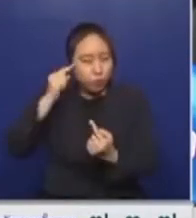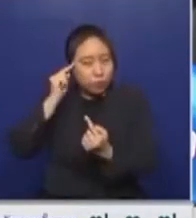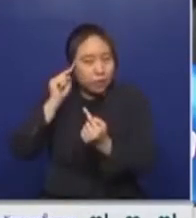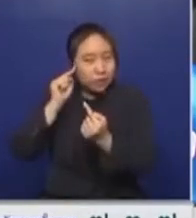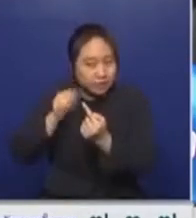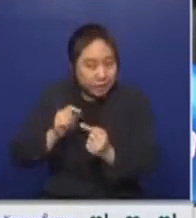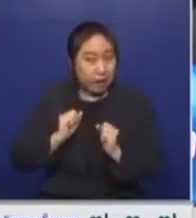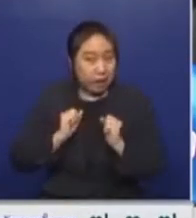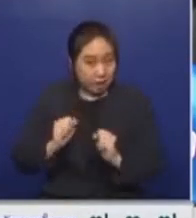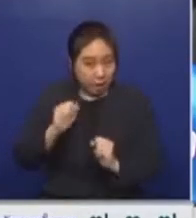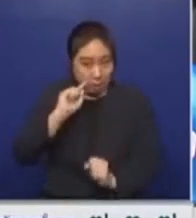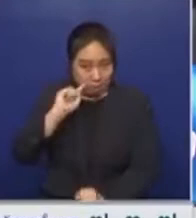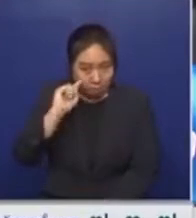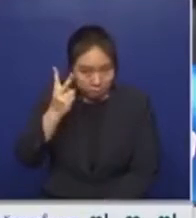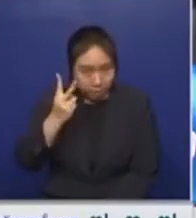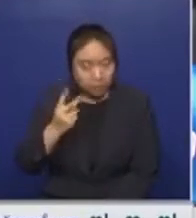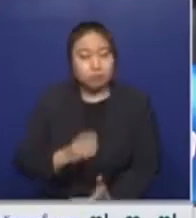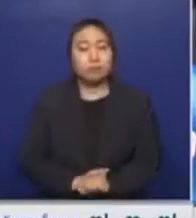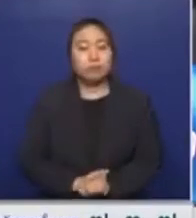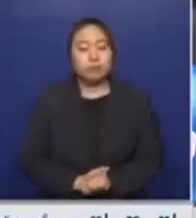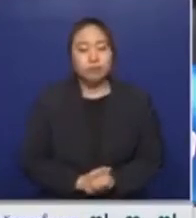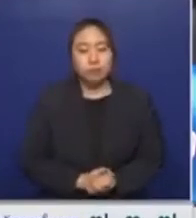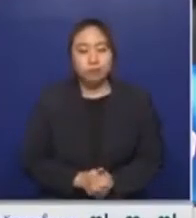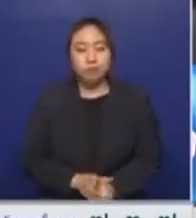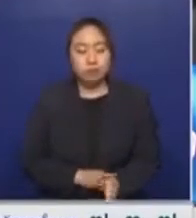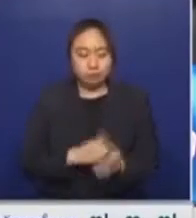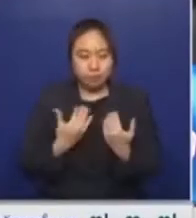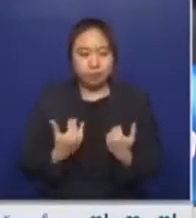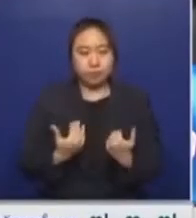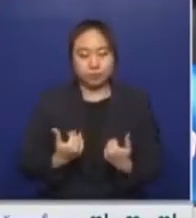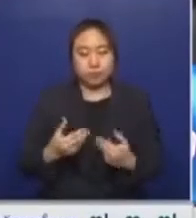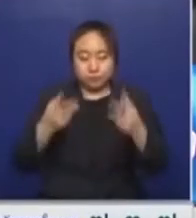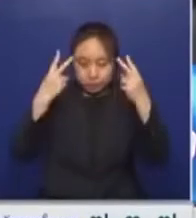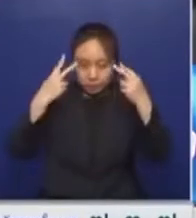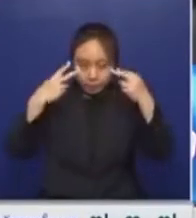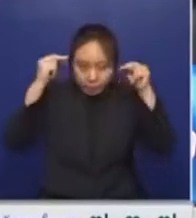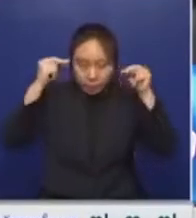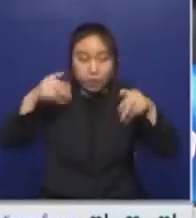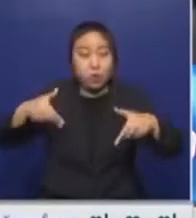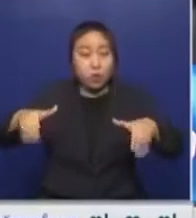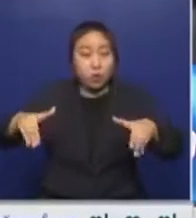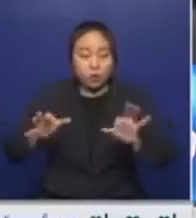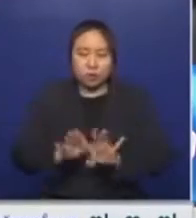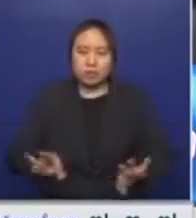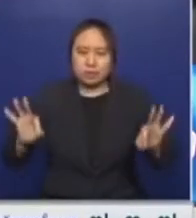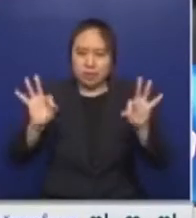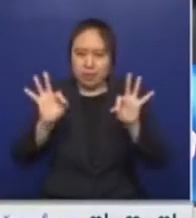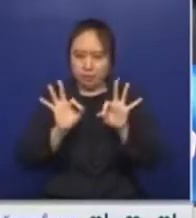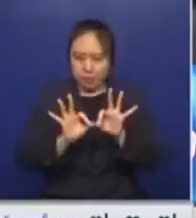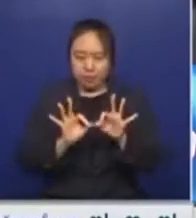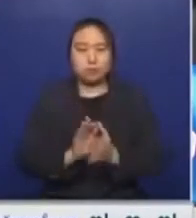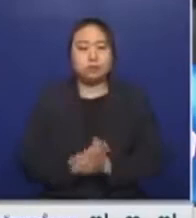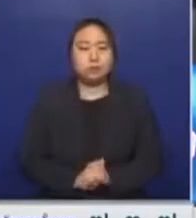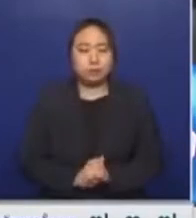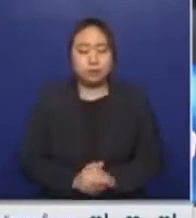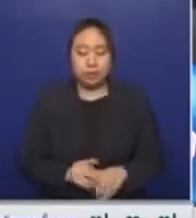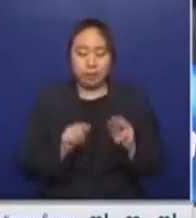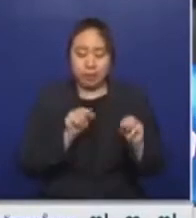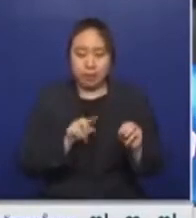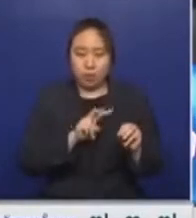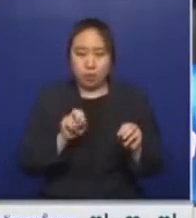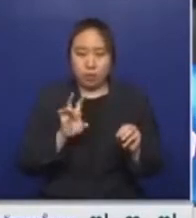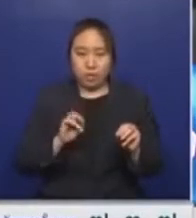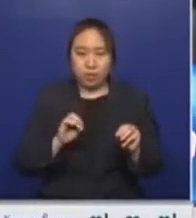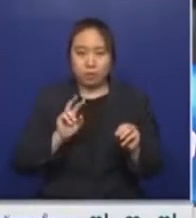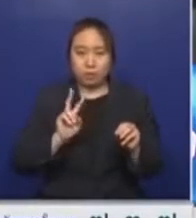งหรือไม่การเปิดทางให้นายกคนนอกที่อีกประเด็นสำคัญนะคะท่านประธานที่อยู่ในมาตรา272